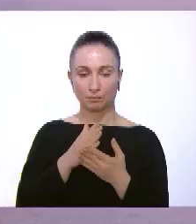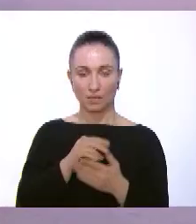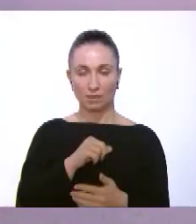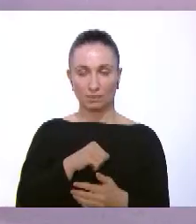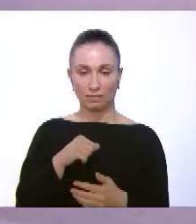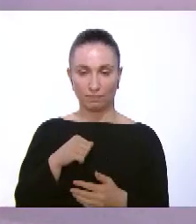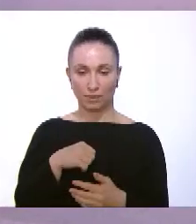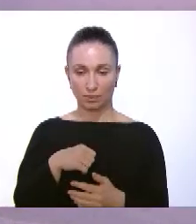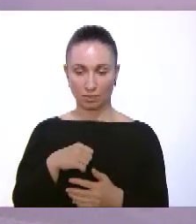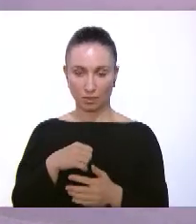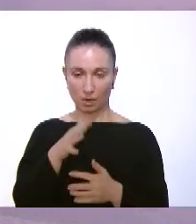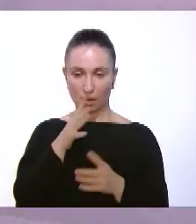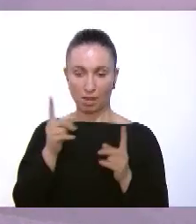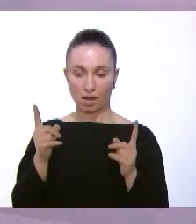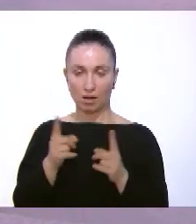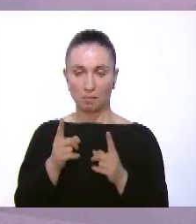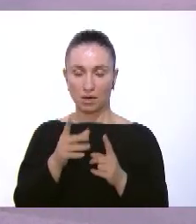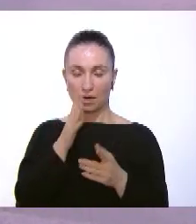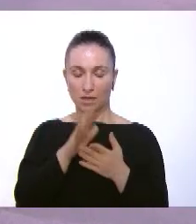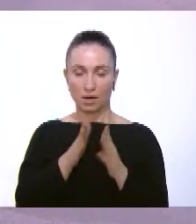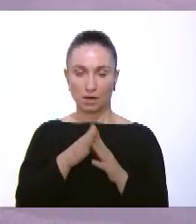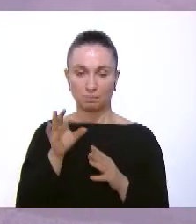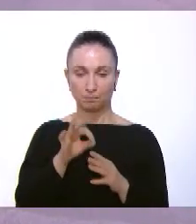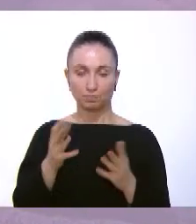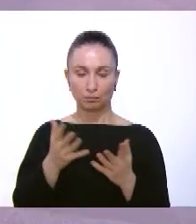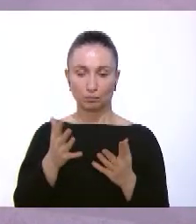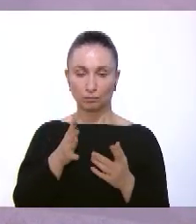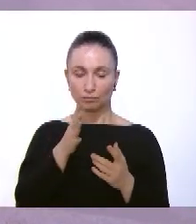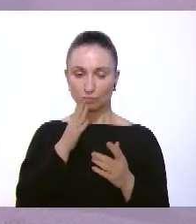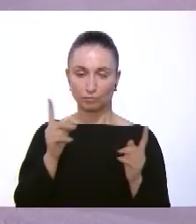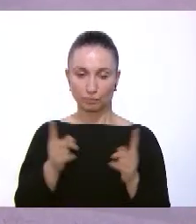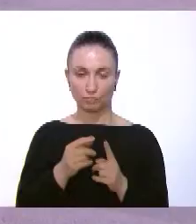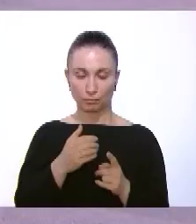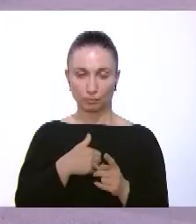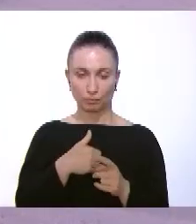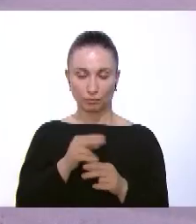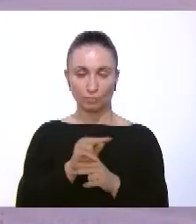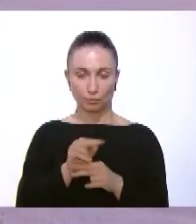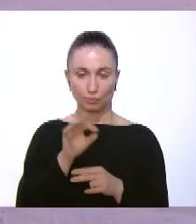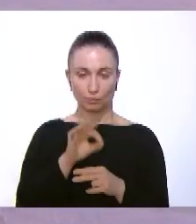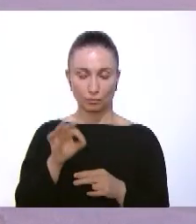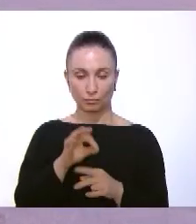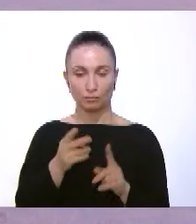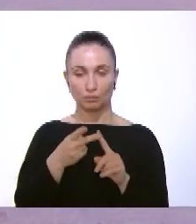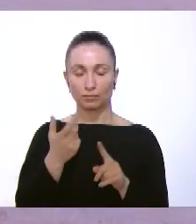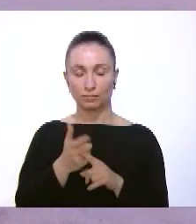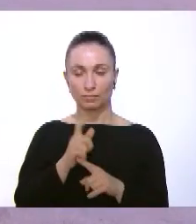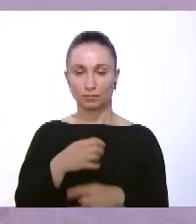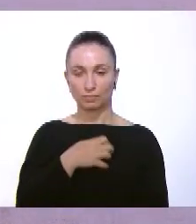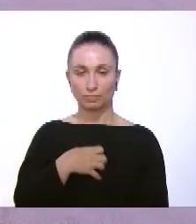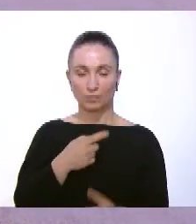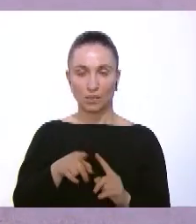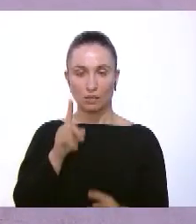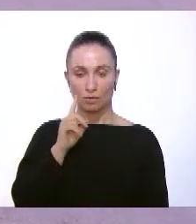თვითონ ხანმოკლე რეჟიმები, რომლის შემცირებისკენ მივილტვით. მეორე ძალიან მნიშვნელოვანია ის,